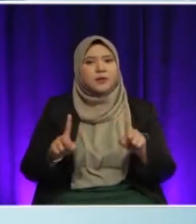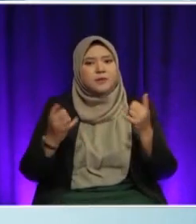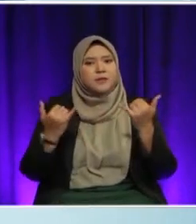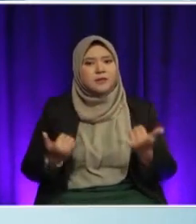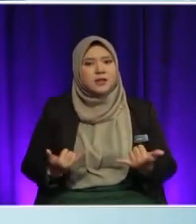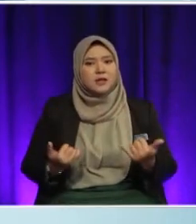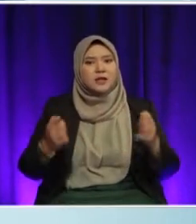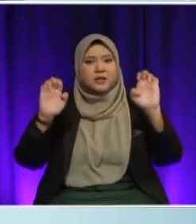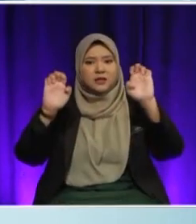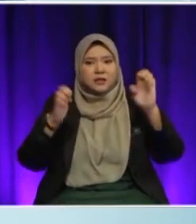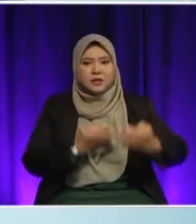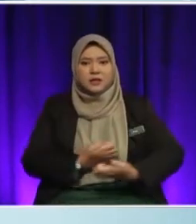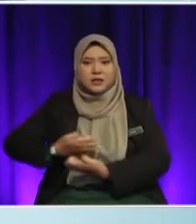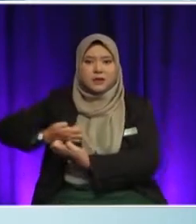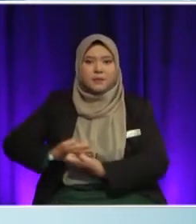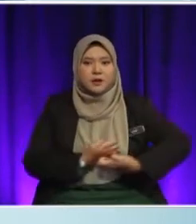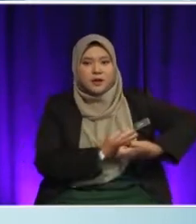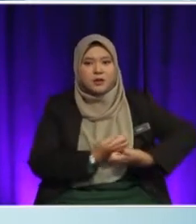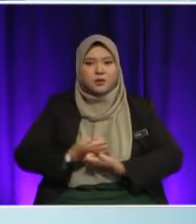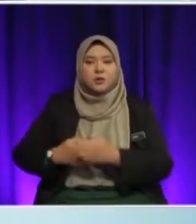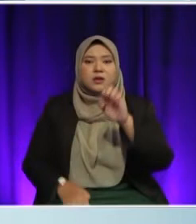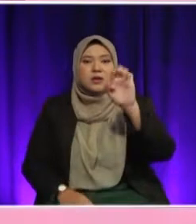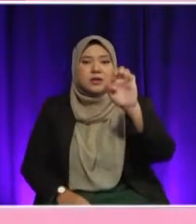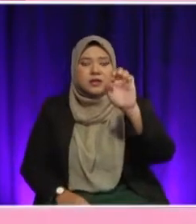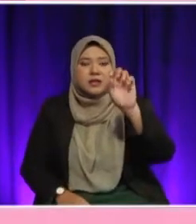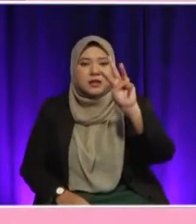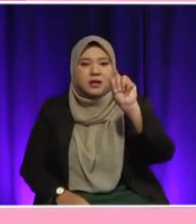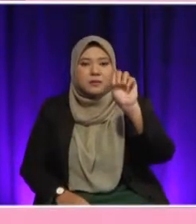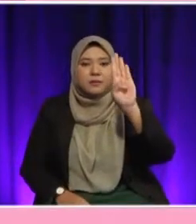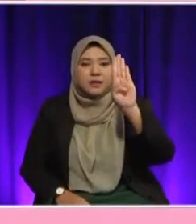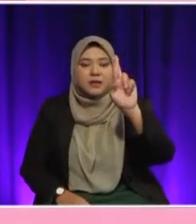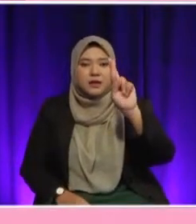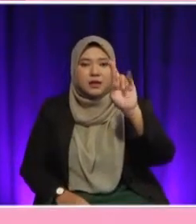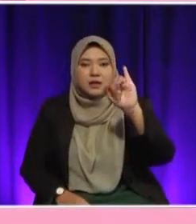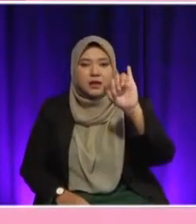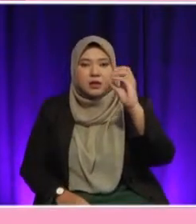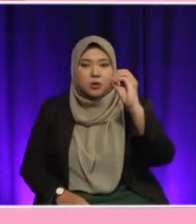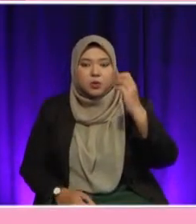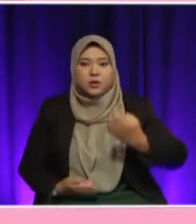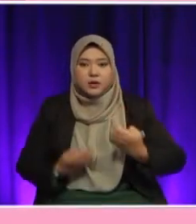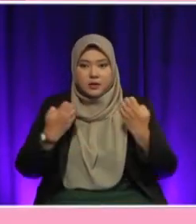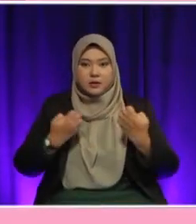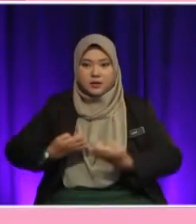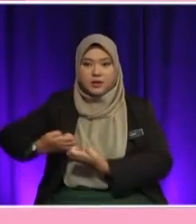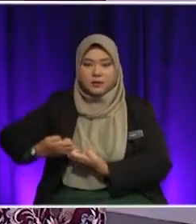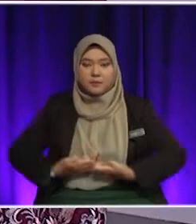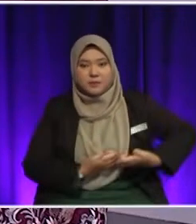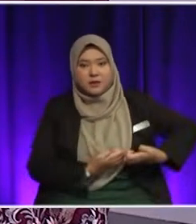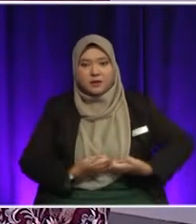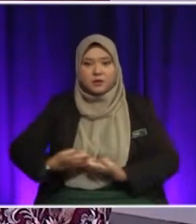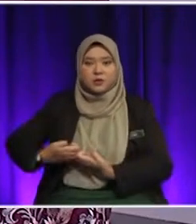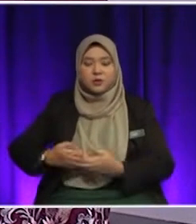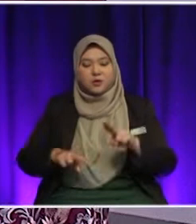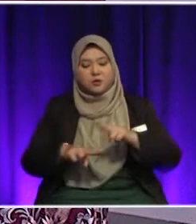oke adalah kandungan ibu berusia satu minggu selepas bersenyawaan sehingga